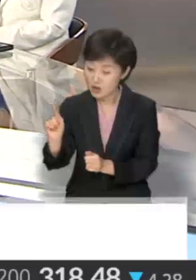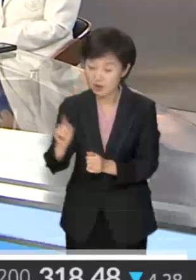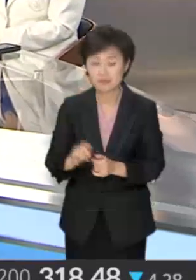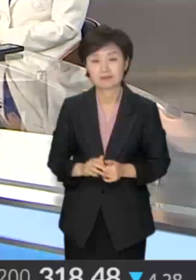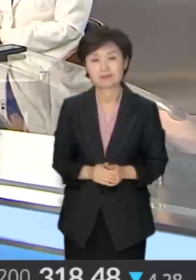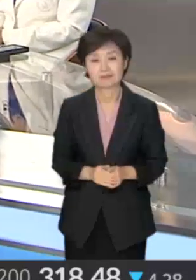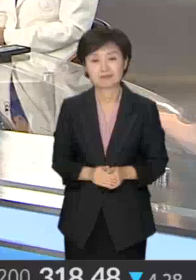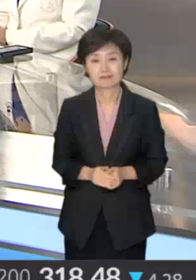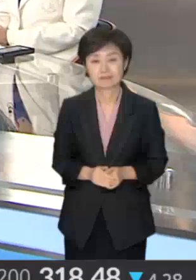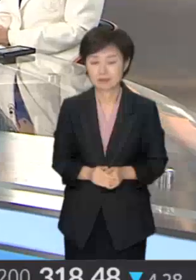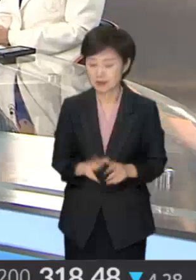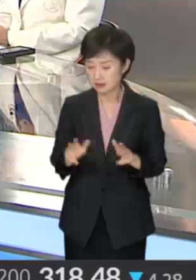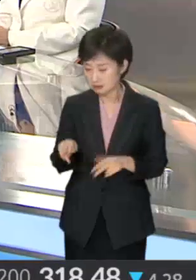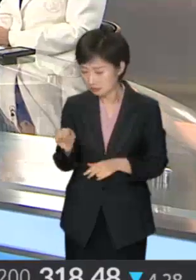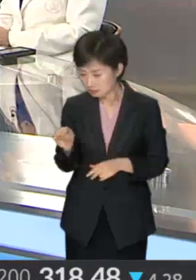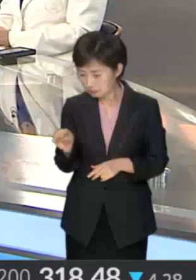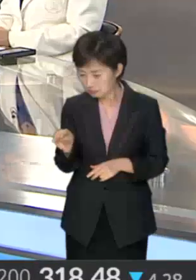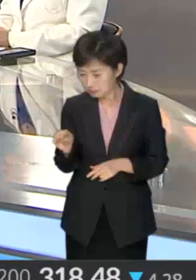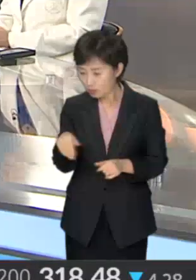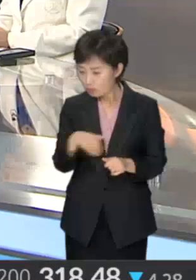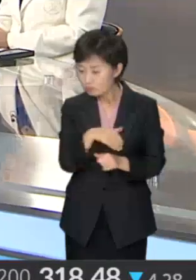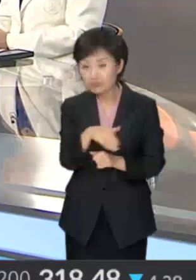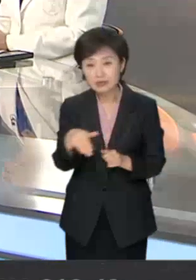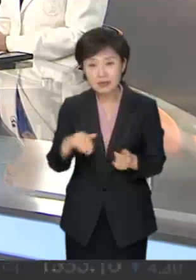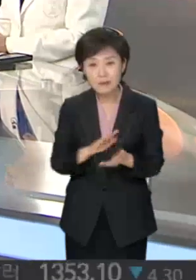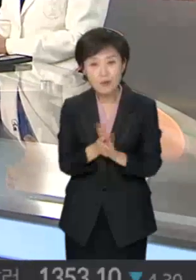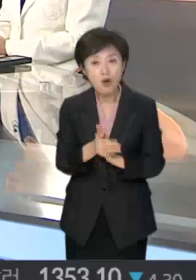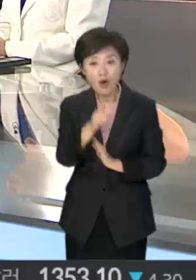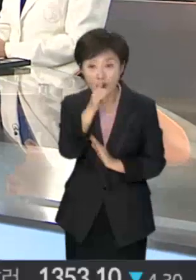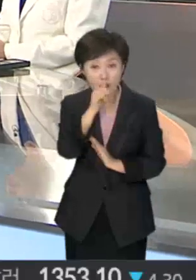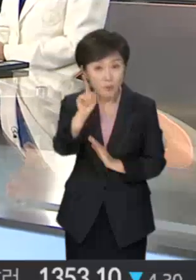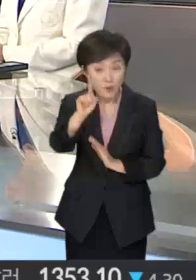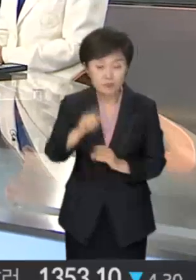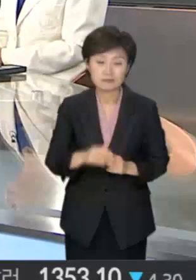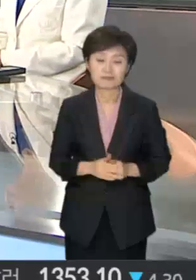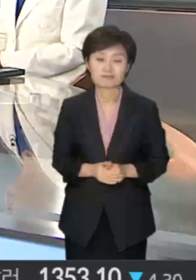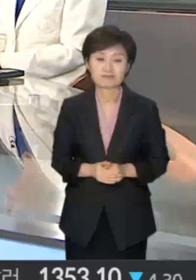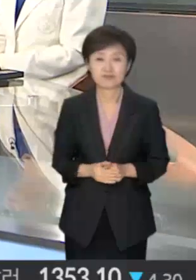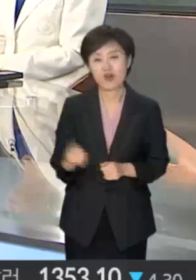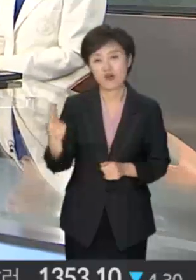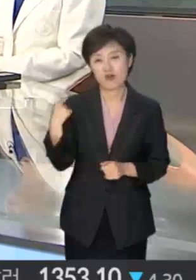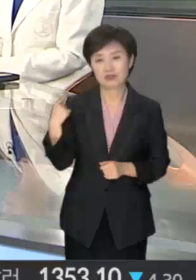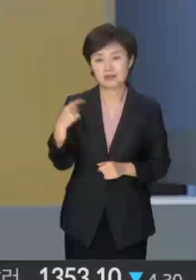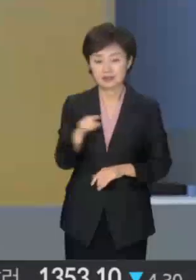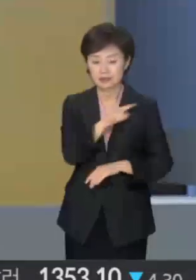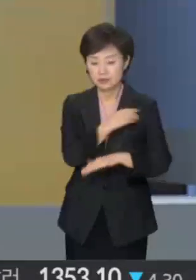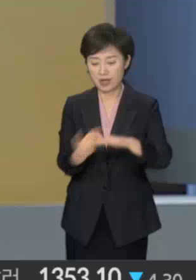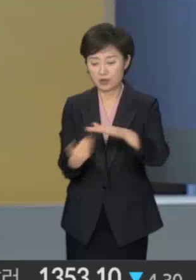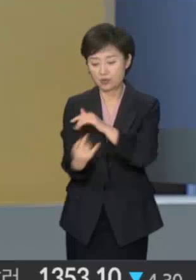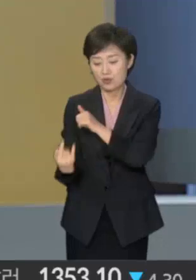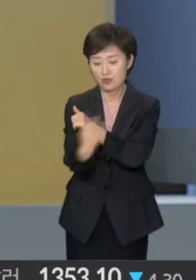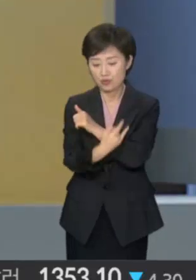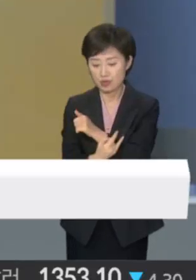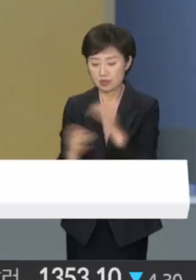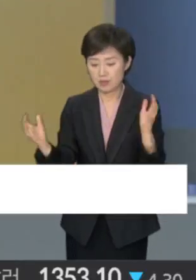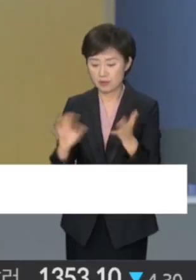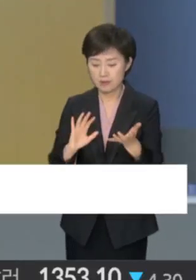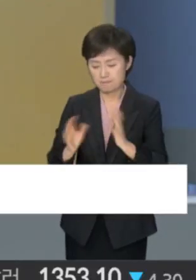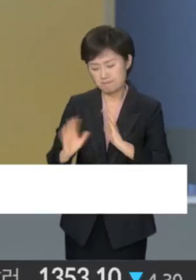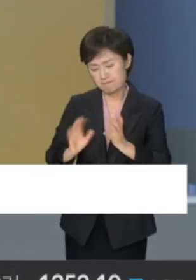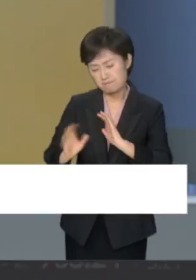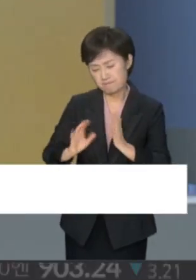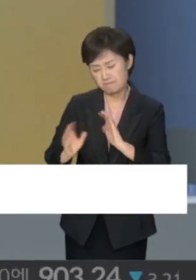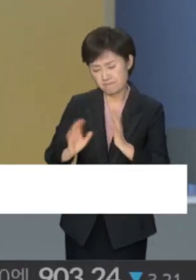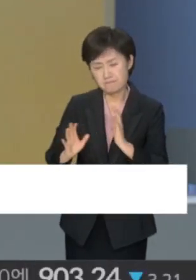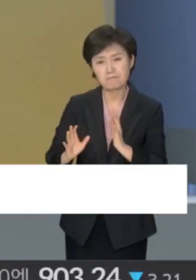짚어볼까요? 기류가 달라졌습니다. 어떤 변화가 있는 겁니까? 네, 어제 최고위원회를 토대로 굉장히 많은 현안